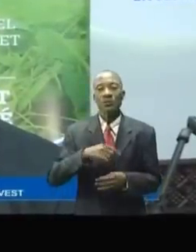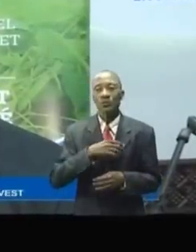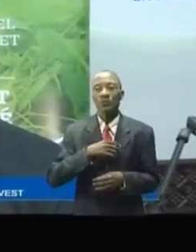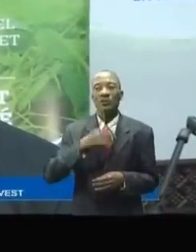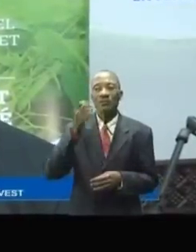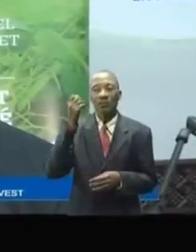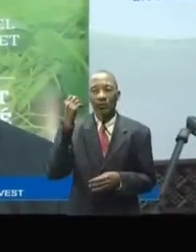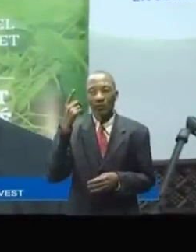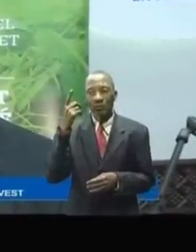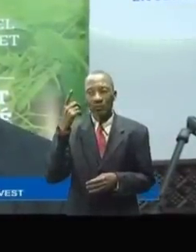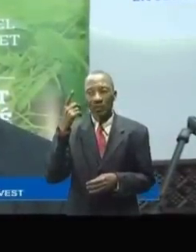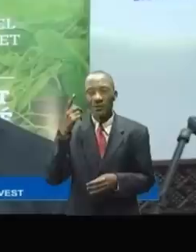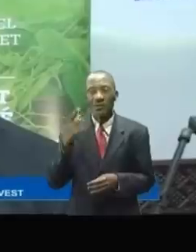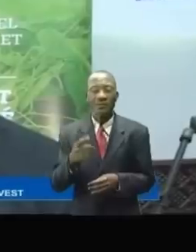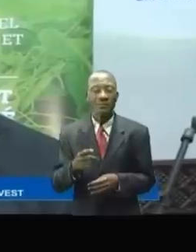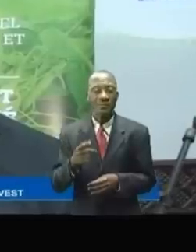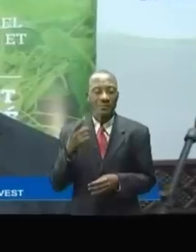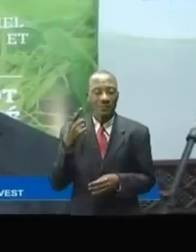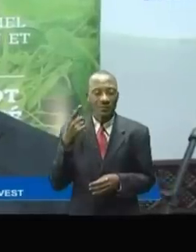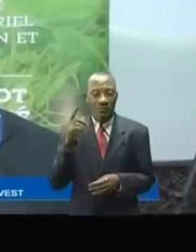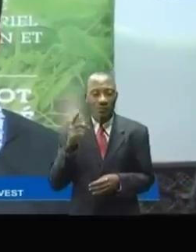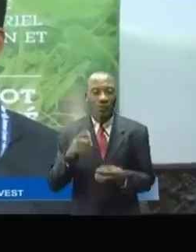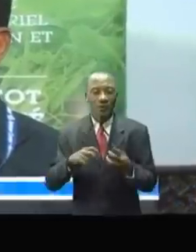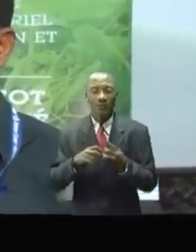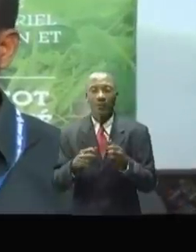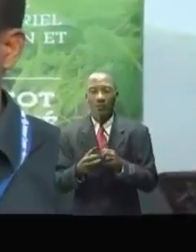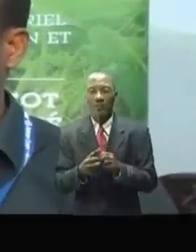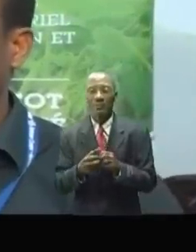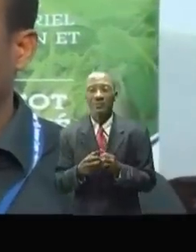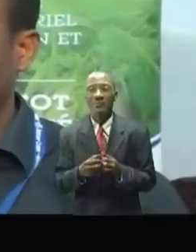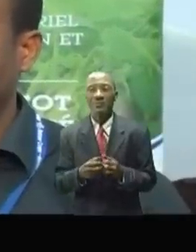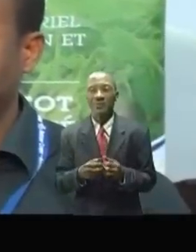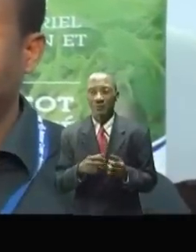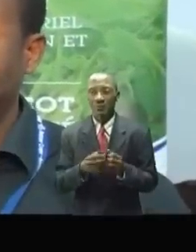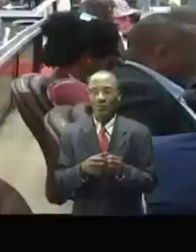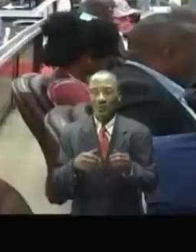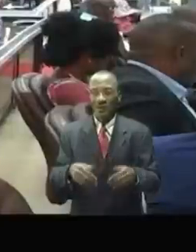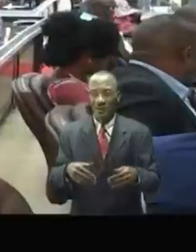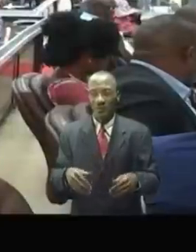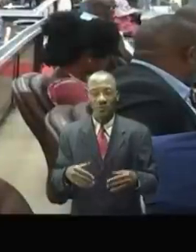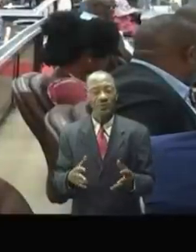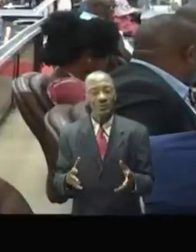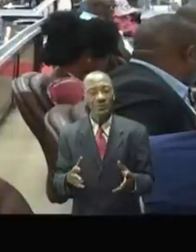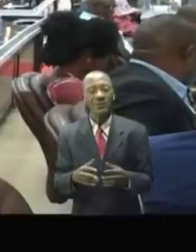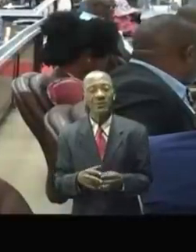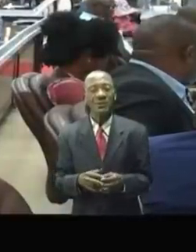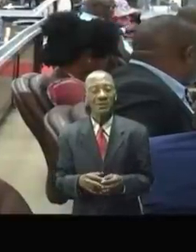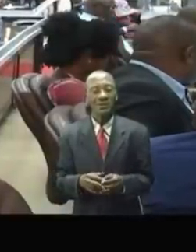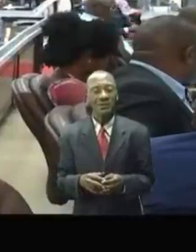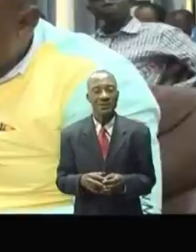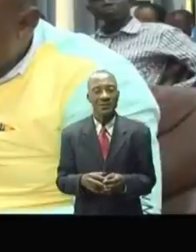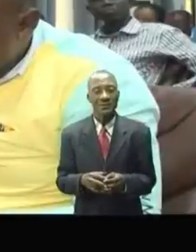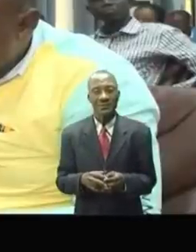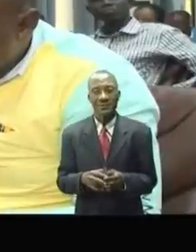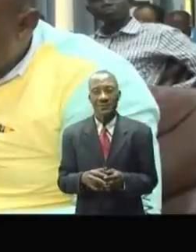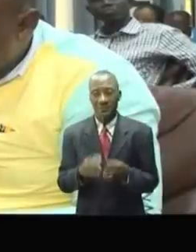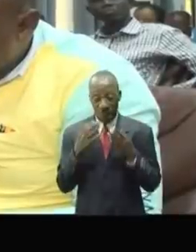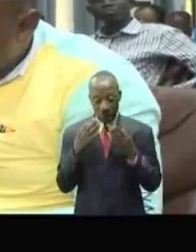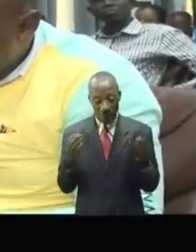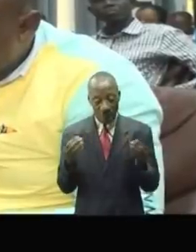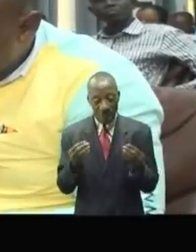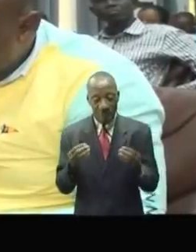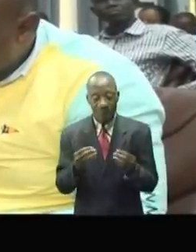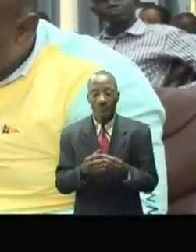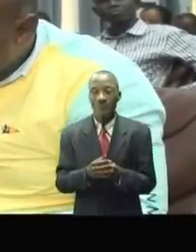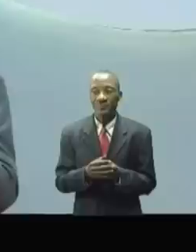biofortifiées permettra de réduire un temps soit peu la malnutrition en RDC. Ces assises, qui se sont ouvertes à Kinshasa,